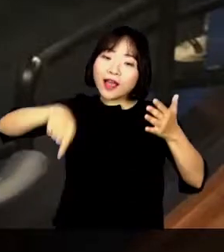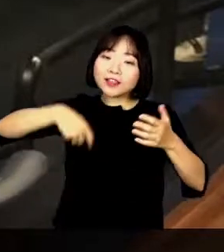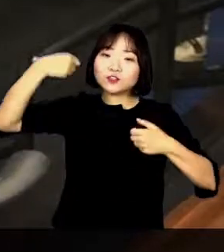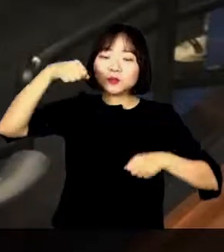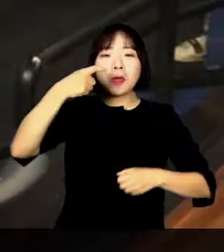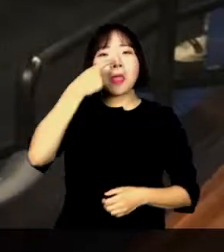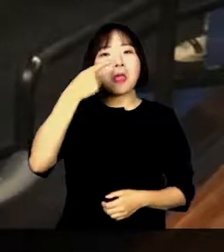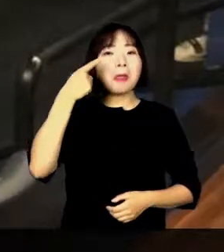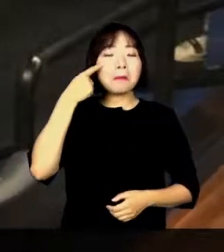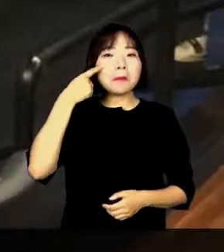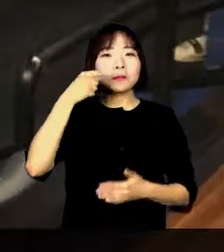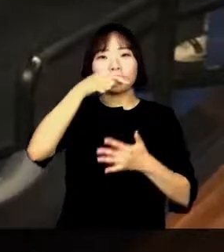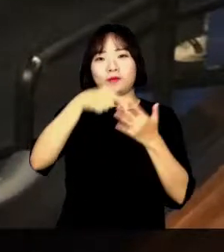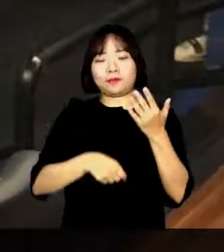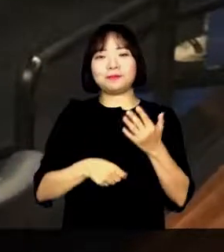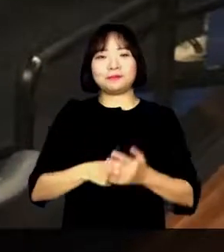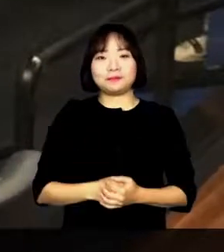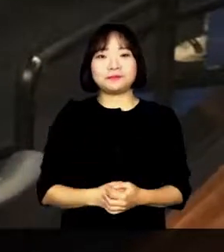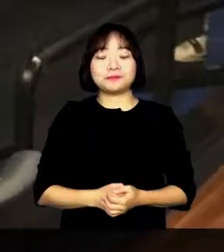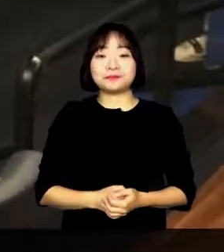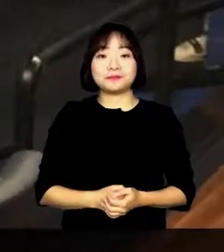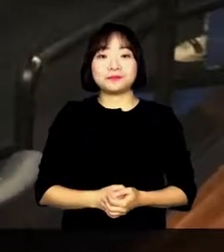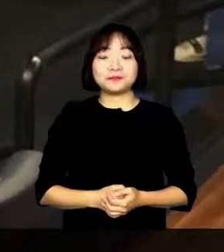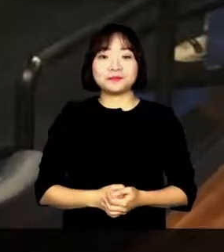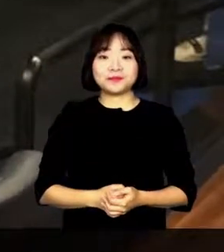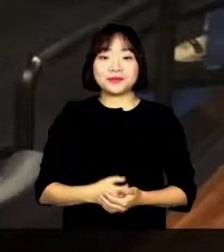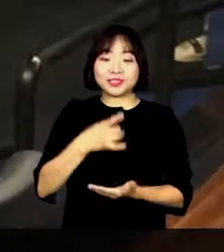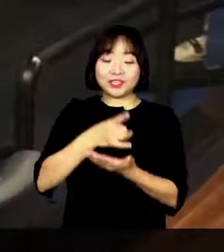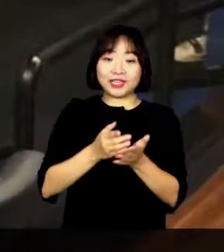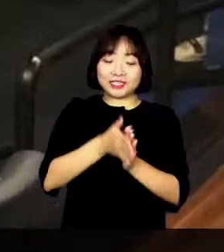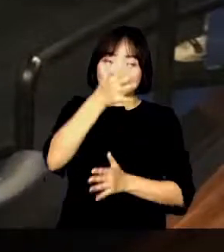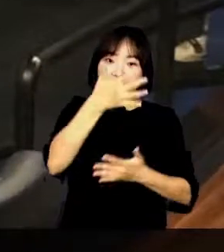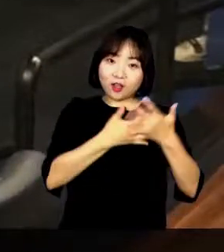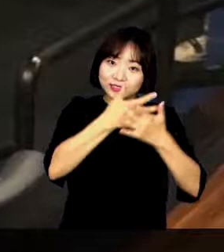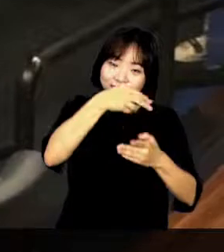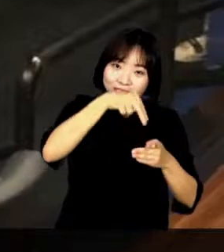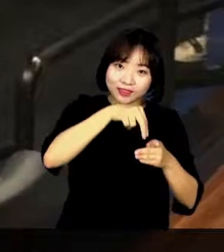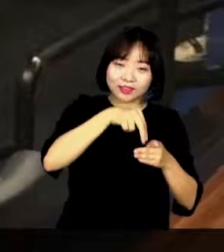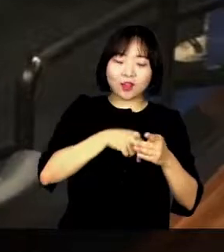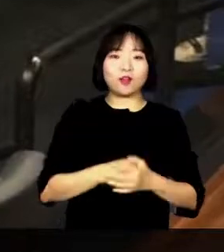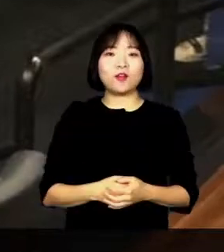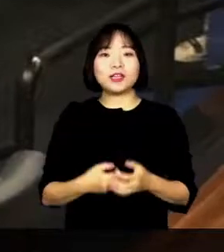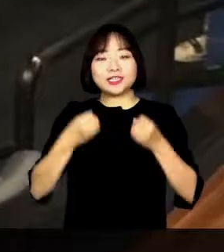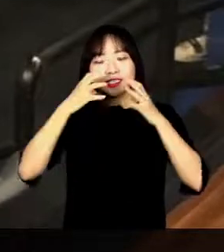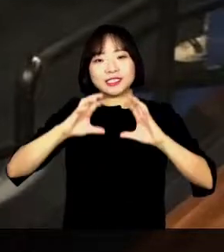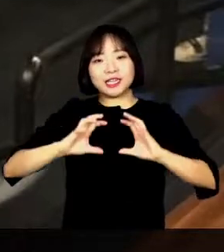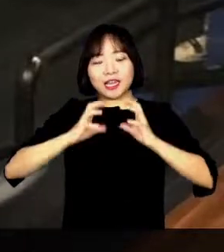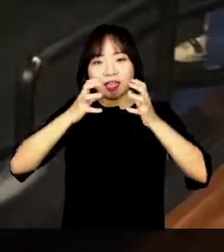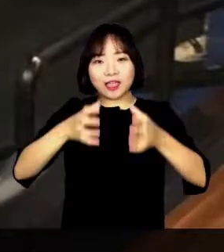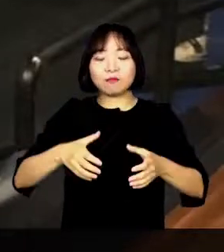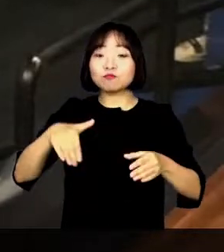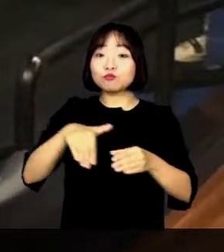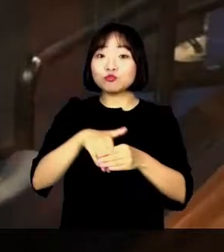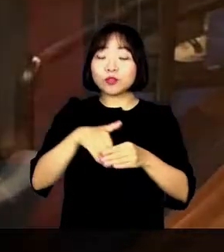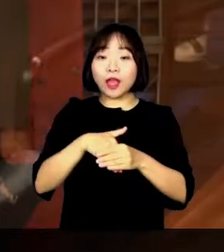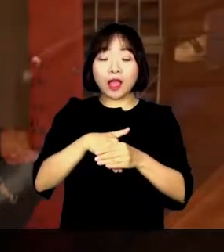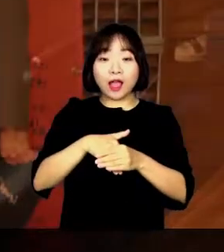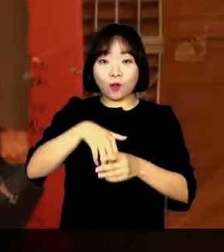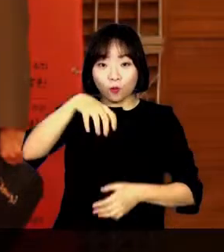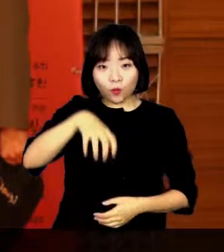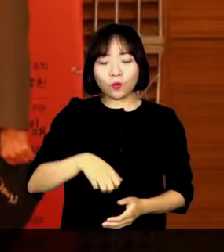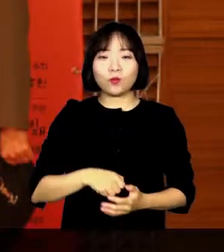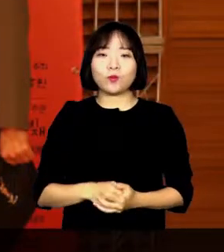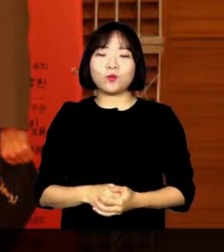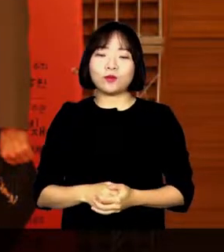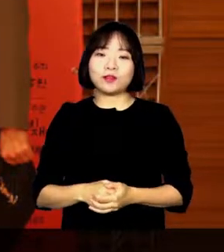영화 속 춤을 배워보는 프로그램 등으로 운영되는데요. 천안시 영상미디어센터, 신세계백화점 충청점